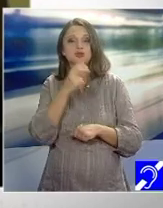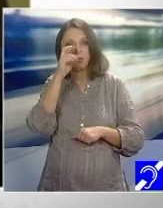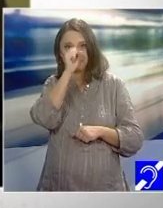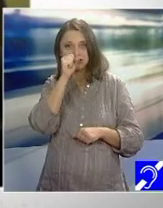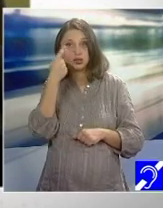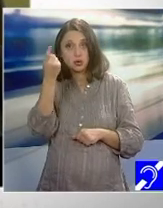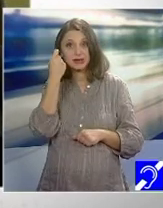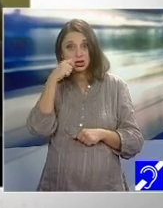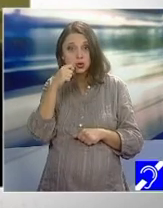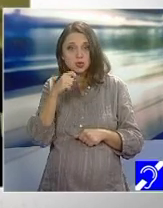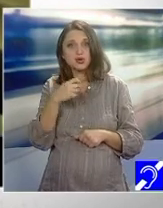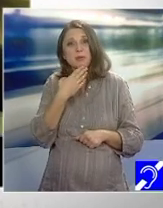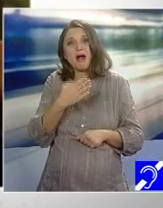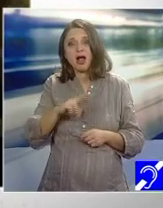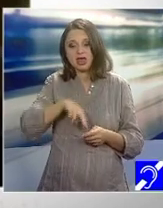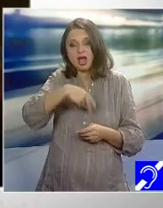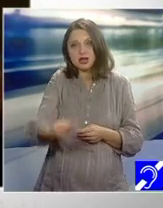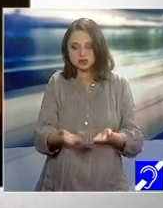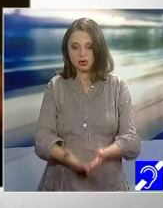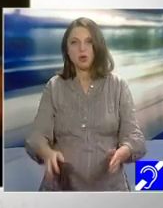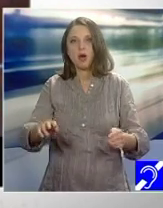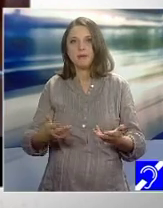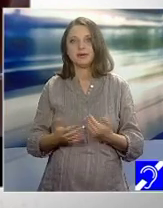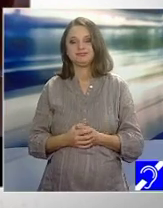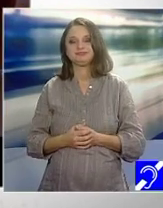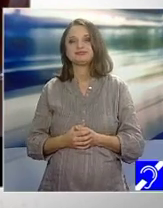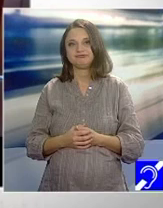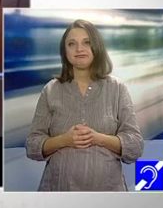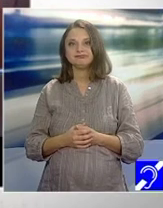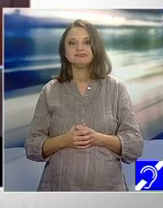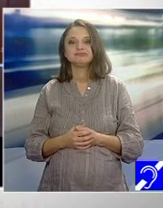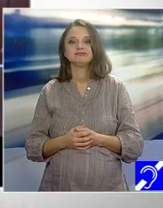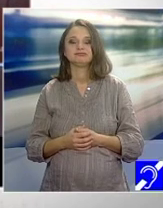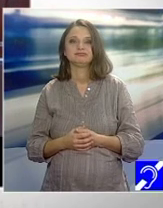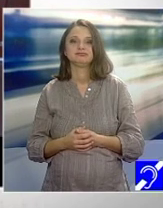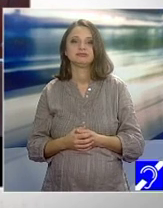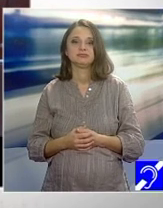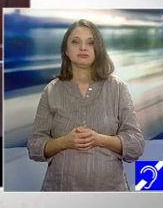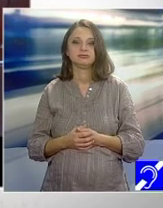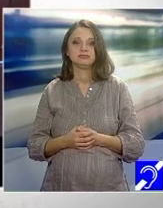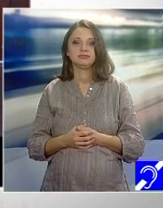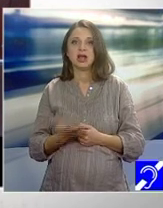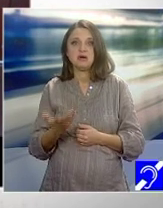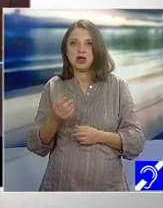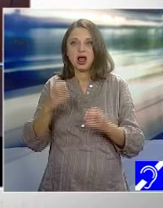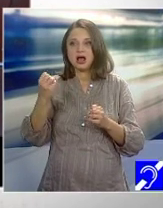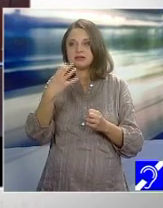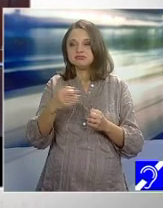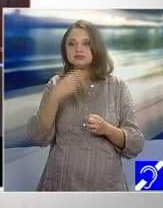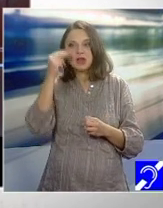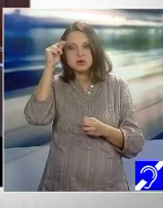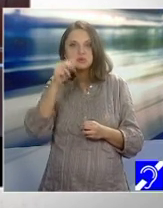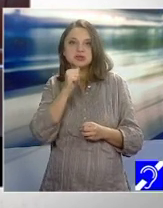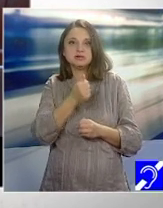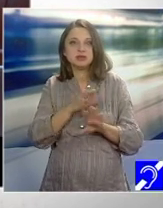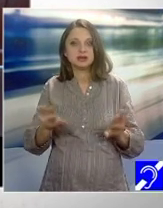Cluj-Napoca, a fost implicat, din păcate, într-un eveniment foarte, foarte trist, când a căzut într-o groapă prost semnalizată de la